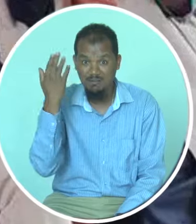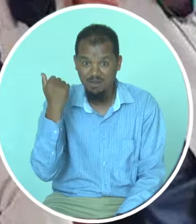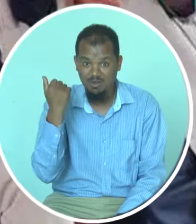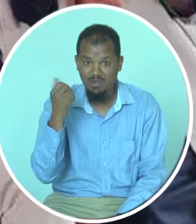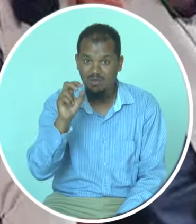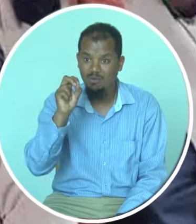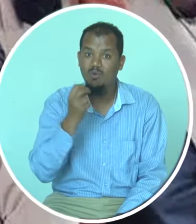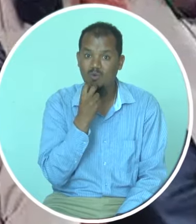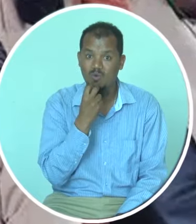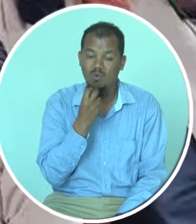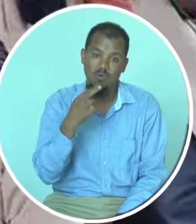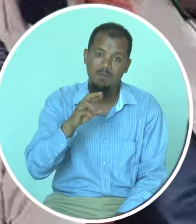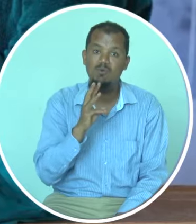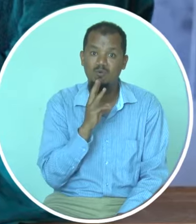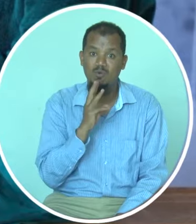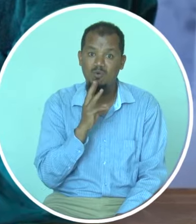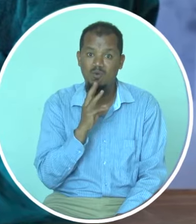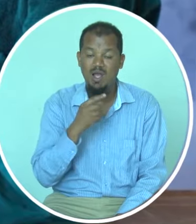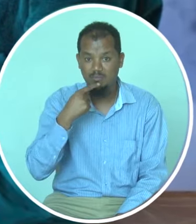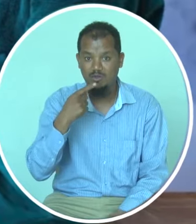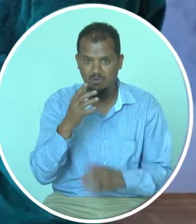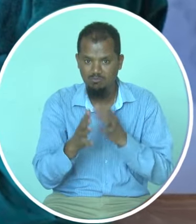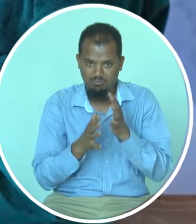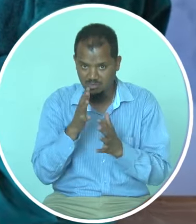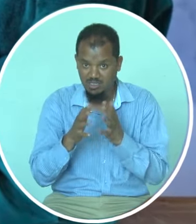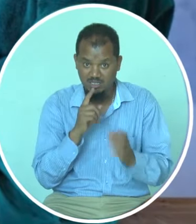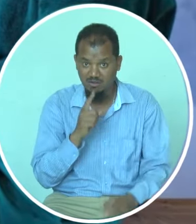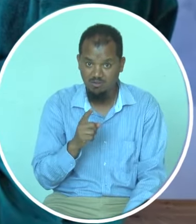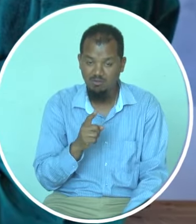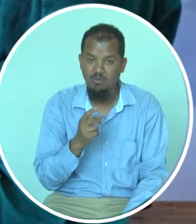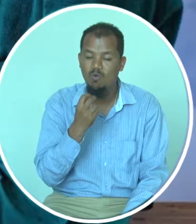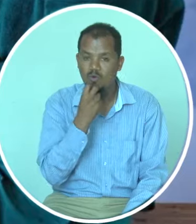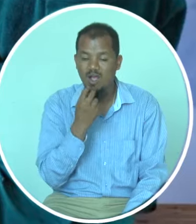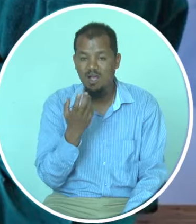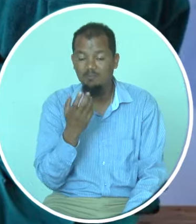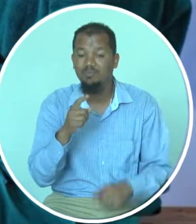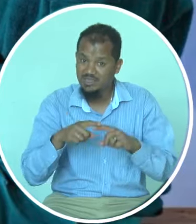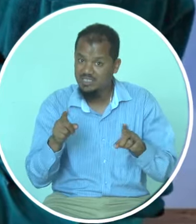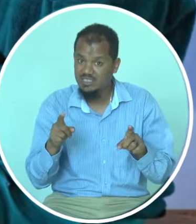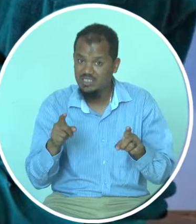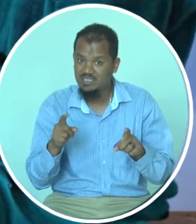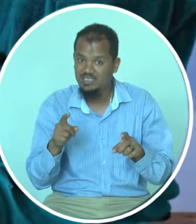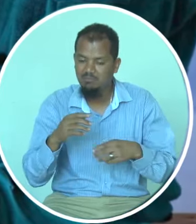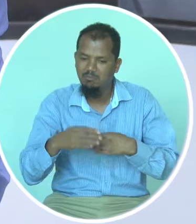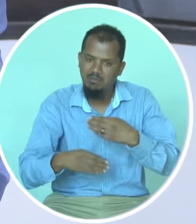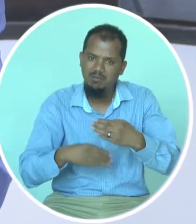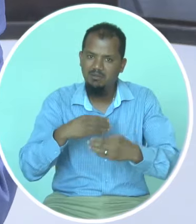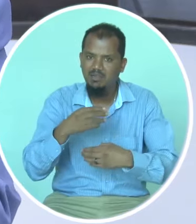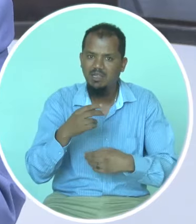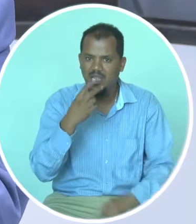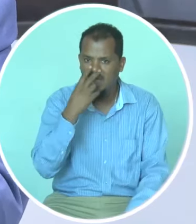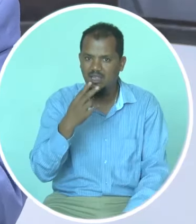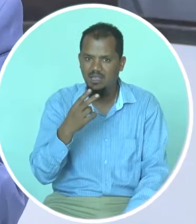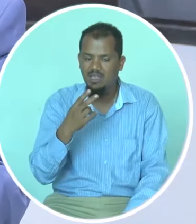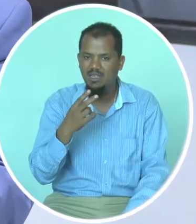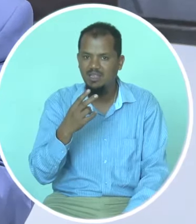የነበረው ውሃ ወይንም ውሃ የሚለው ምልክት ነው ውሃ ነገር ግን በሂደት ያየነው